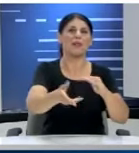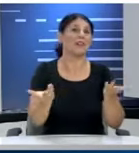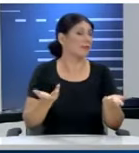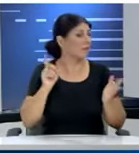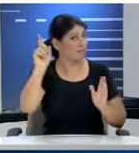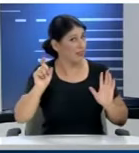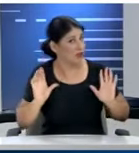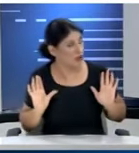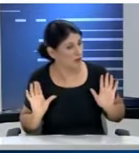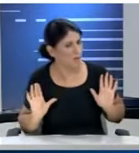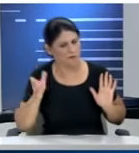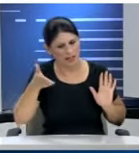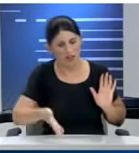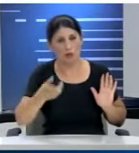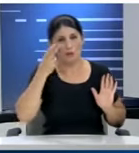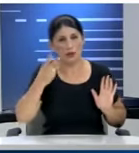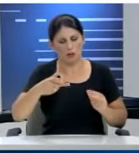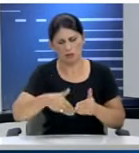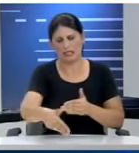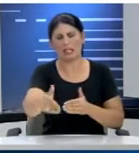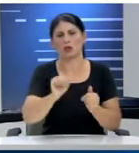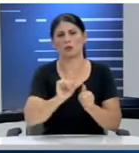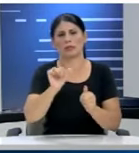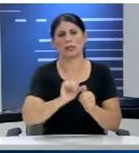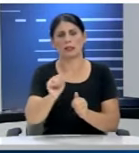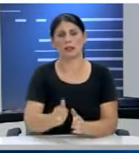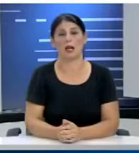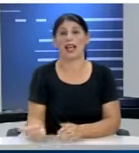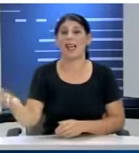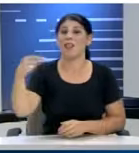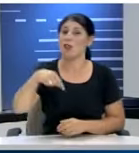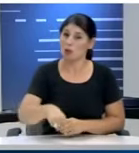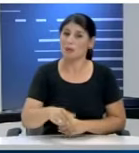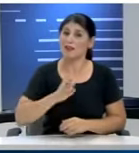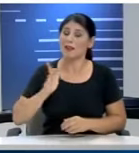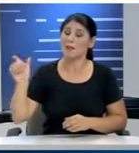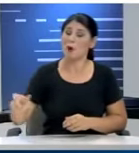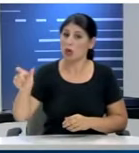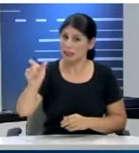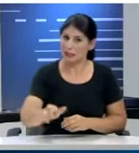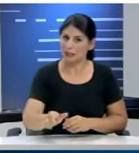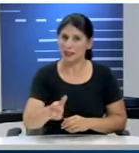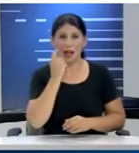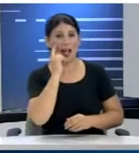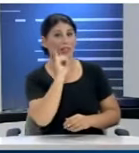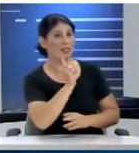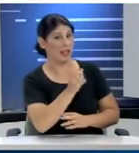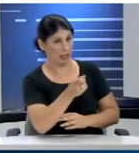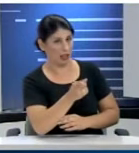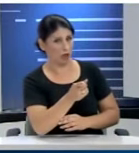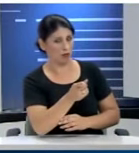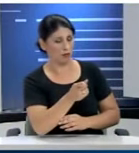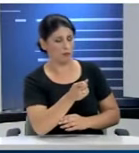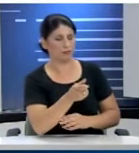δούμε. Σε λίγους μήνες. Εδώ θα είμαστε και οι πολίτες θα σας κρίνουν